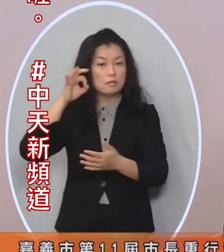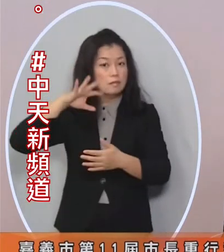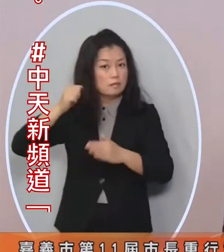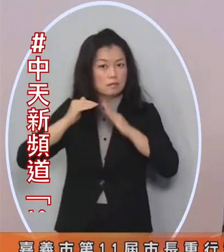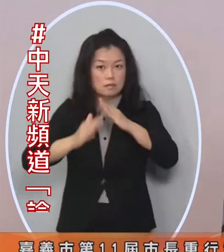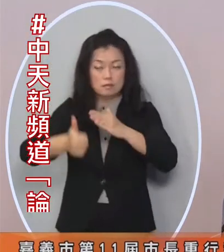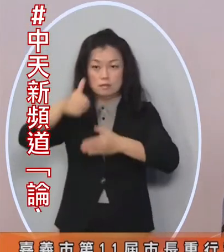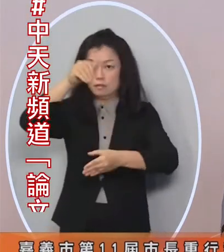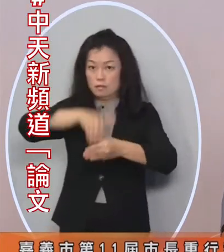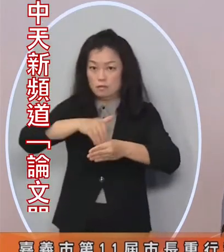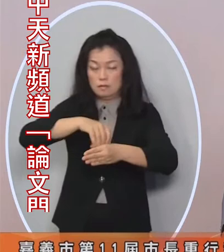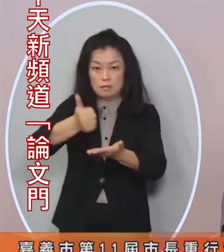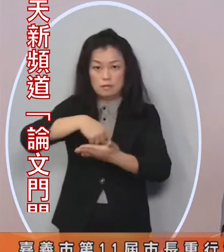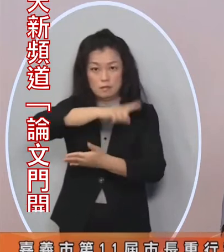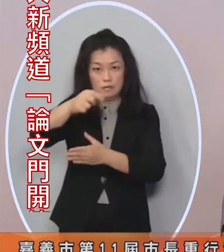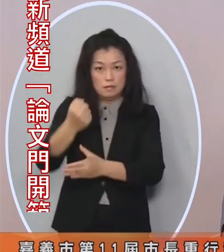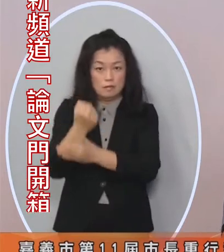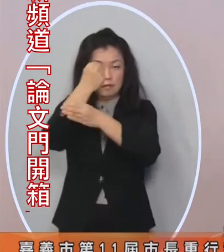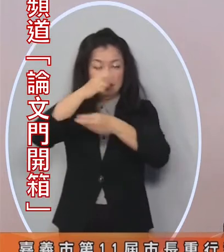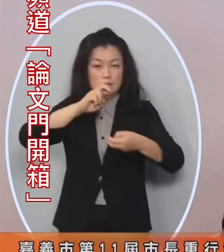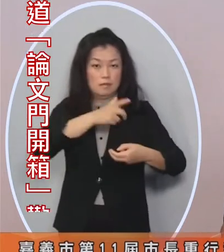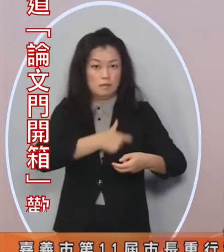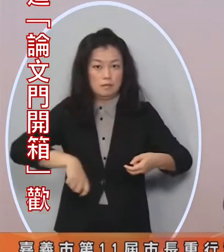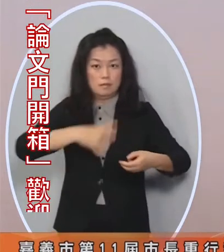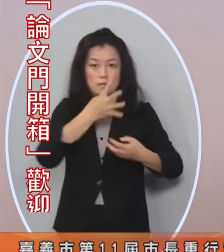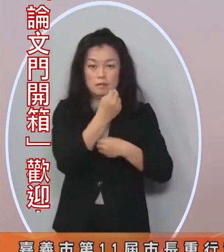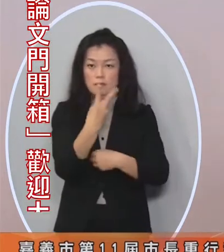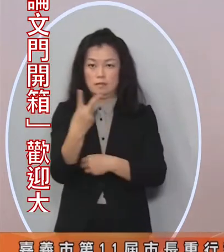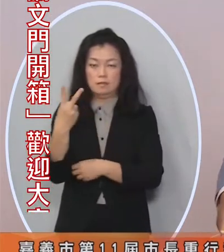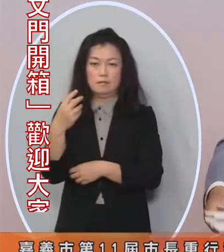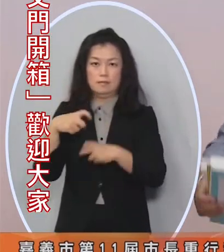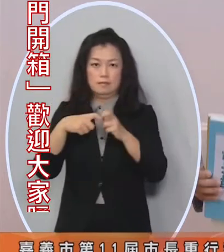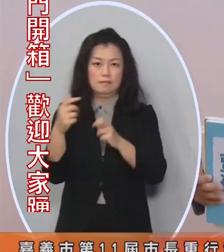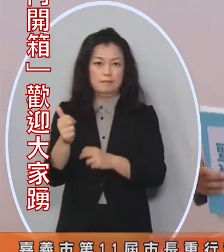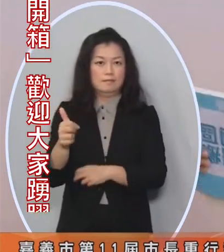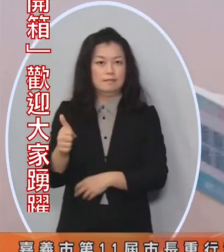举，请大家共同支持二号李俊立，谢谢。